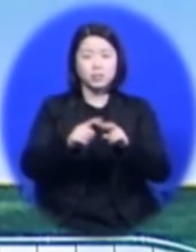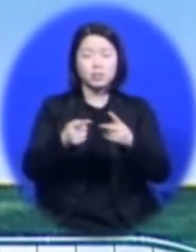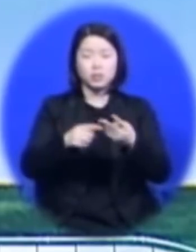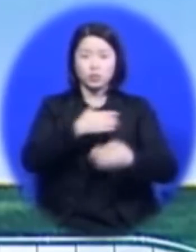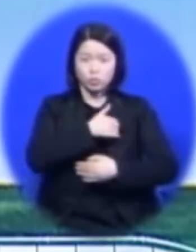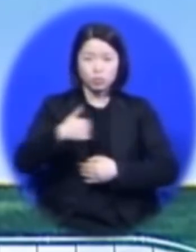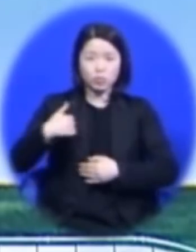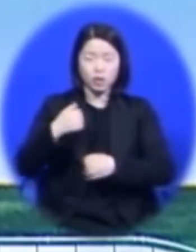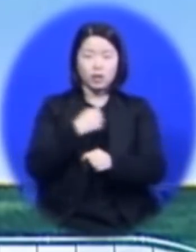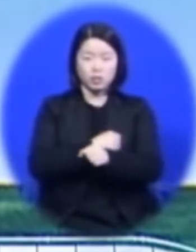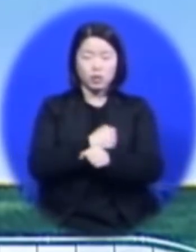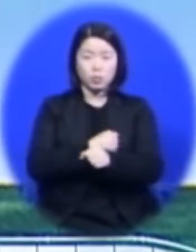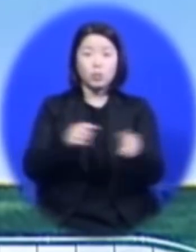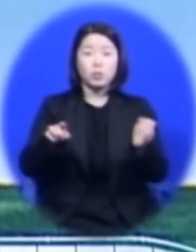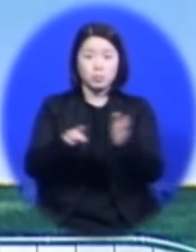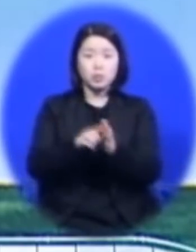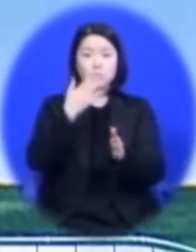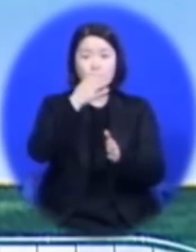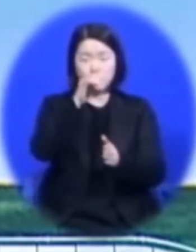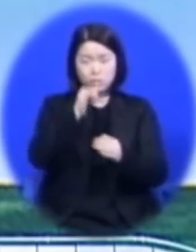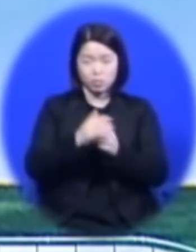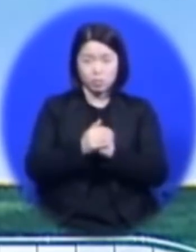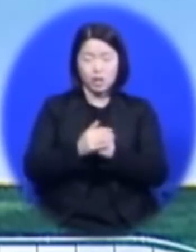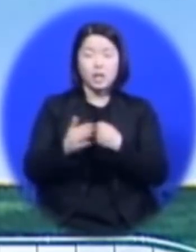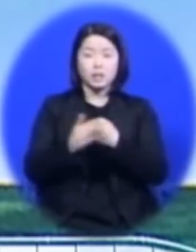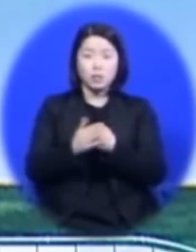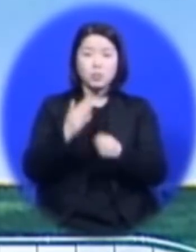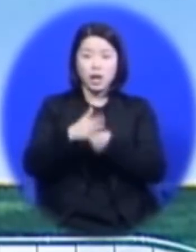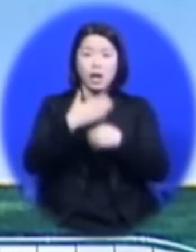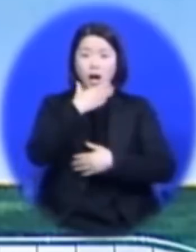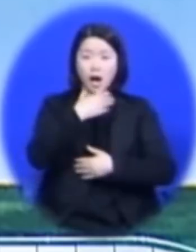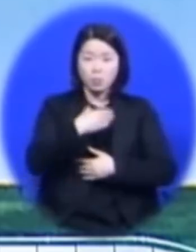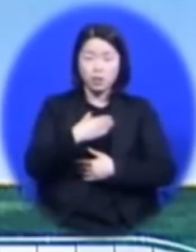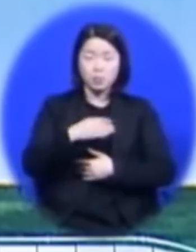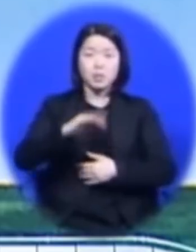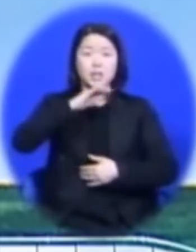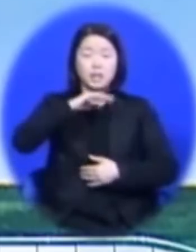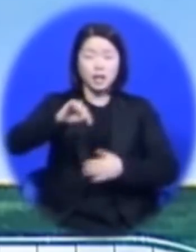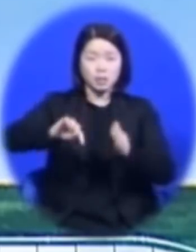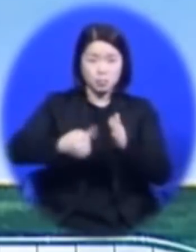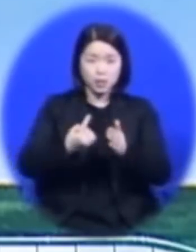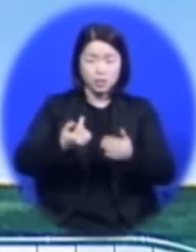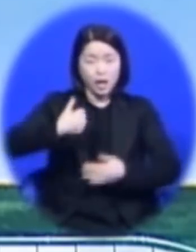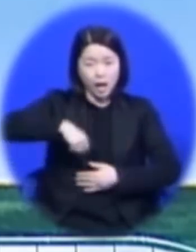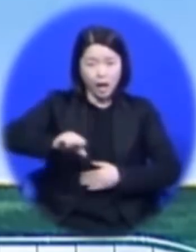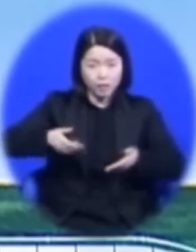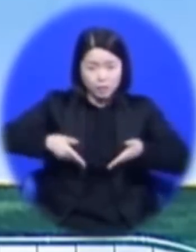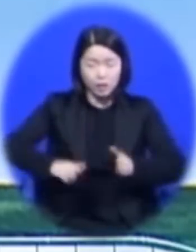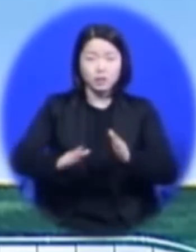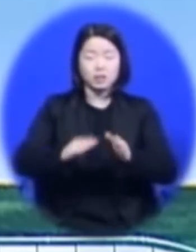그렇게 믿어 진 거에요 아브라 근데 아브라함이 100세에 아들을 낳겠다 고 하신 하나님의 말씀을 믿은 것은